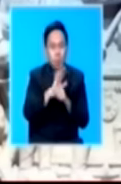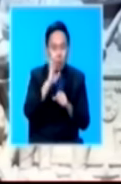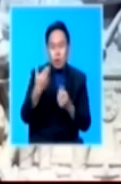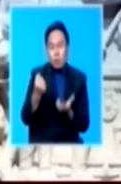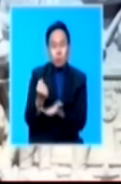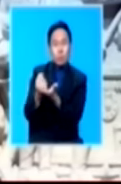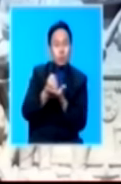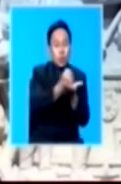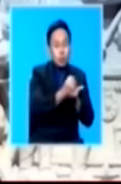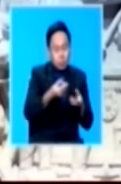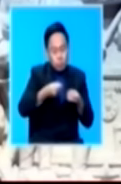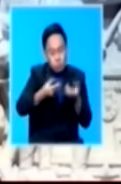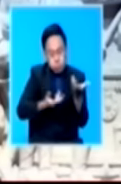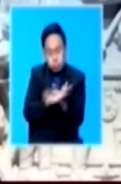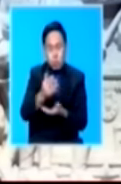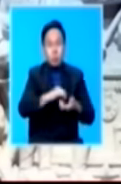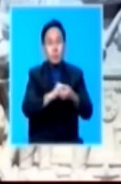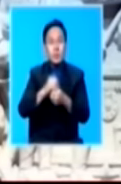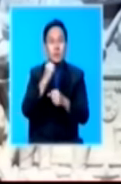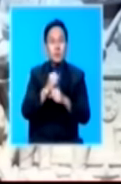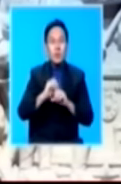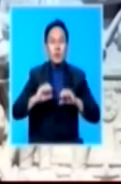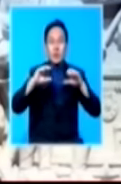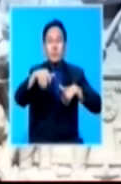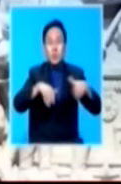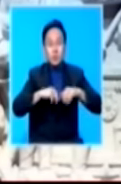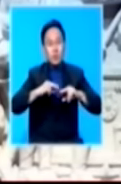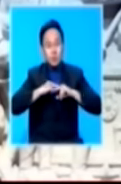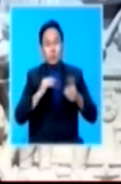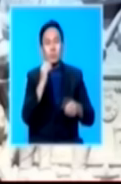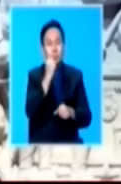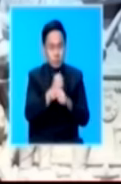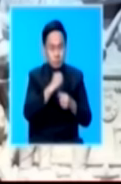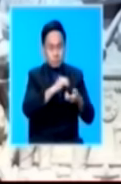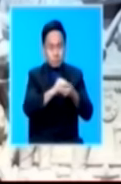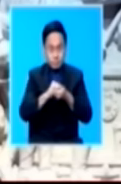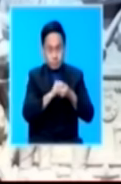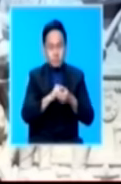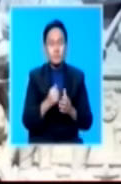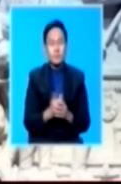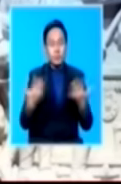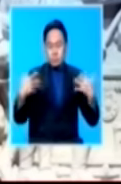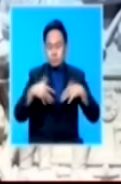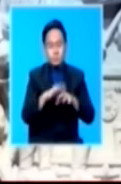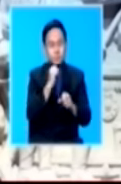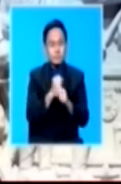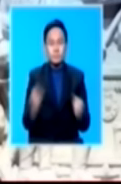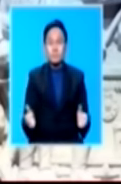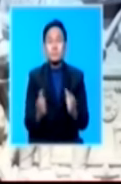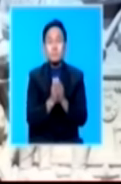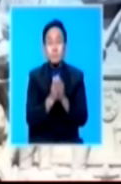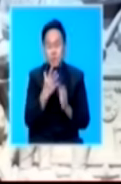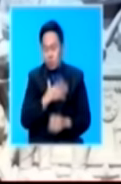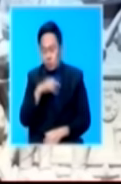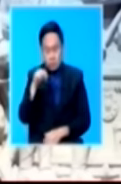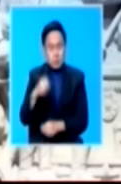การร่วมมือกันนะครับเป็นประชารัฐไม่ใช่ว่าเฉพาะในพื้นที่ตัวเองต้องสร้างความเชื่อมโยงกับพื้นที่อื่นด้วยบางครั้งเนี่ยมันไม่เหมาะสมจะขุ